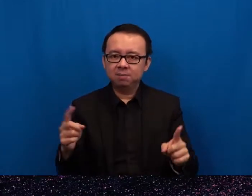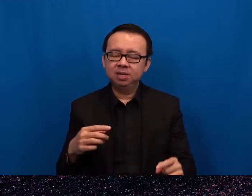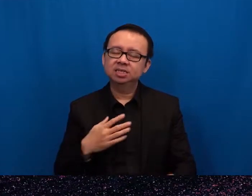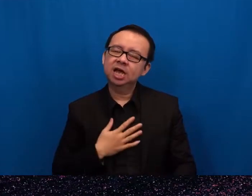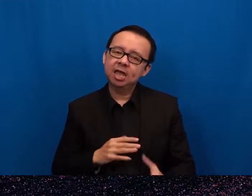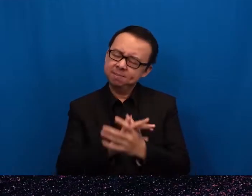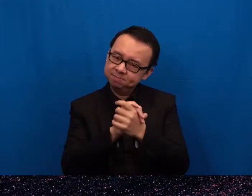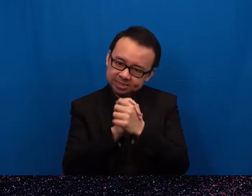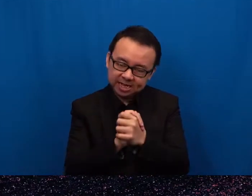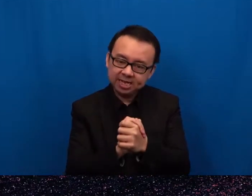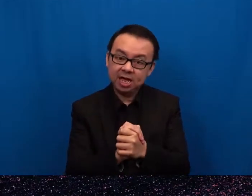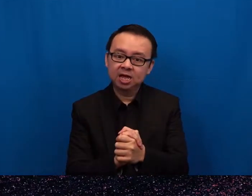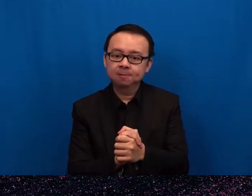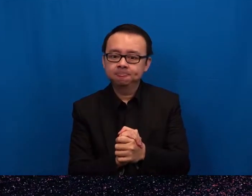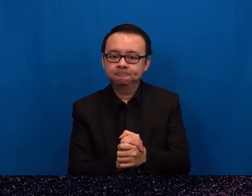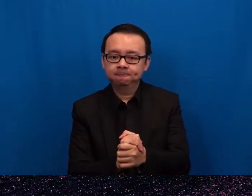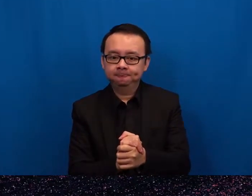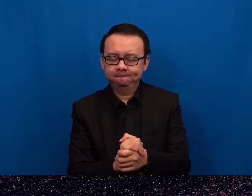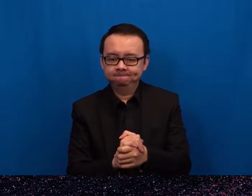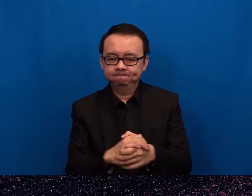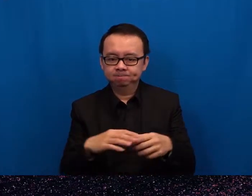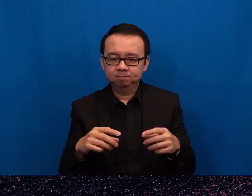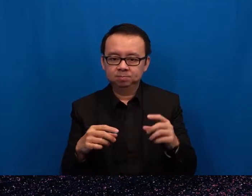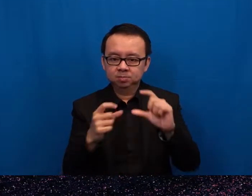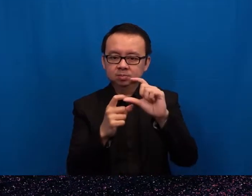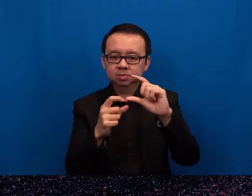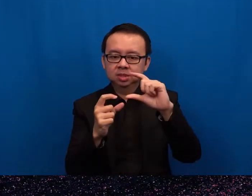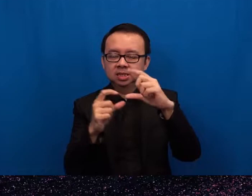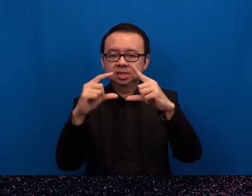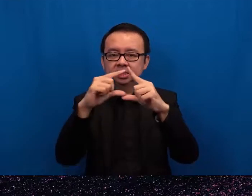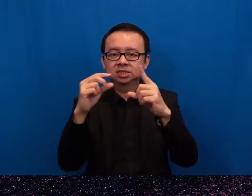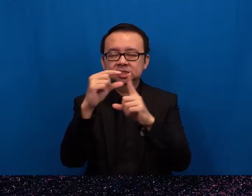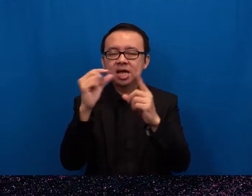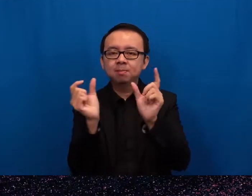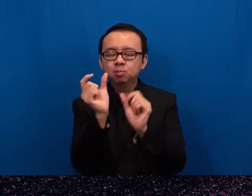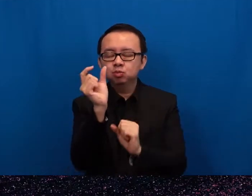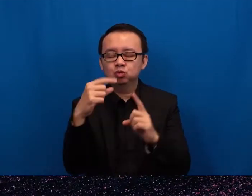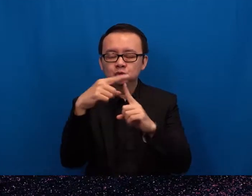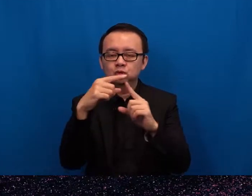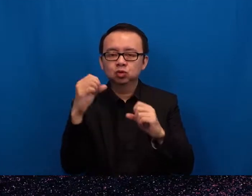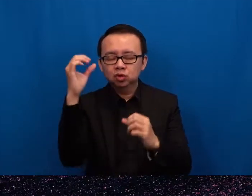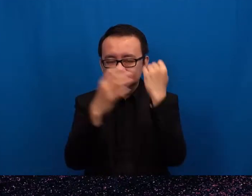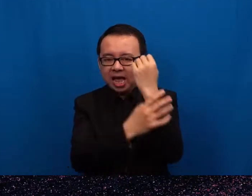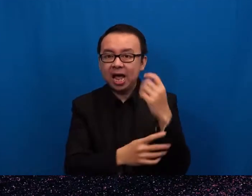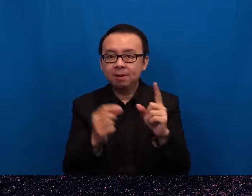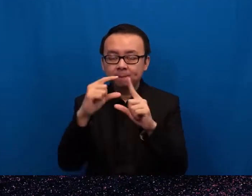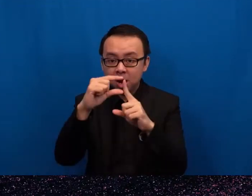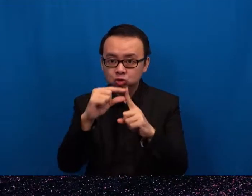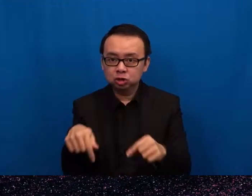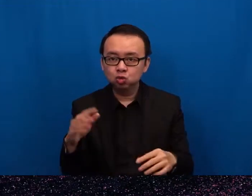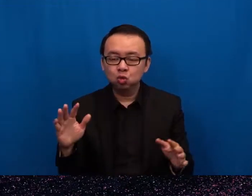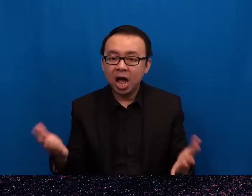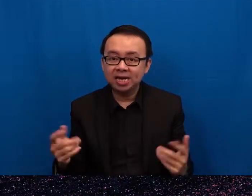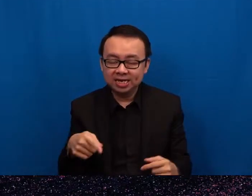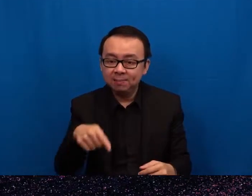tangan Paulus itu bisa kemana-mana. Itu bukan sapu tangan saya, itu bicara tentang extension kebangunan rohani. Tuhan itu gak